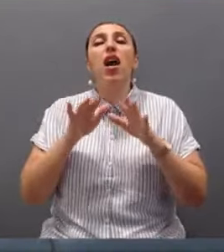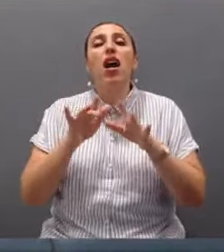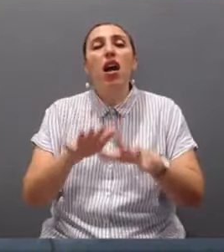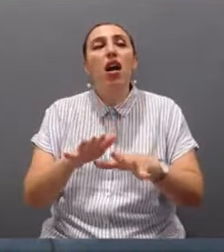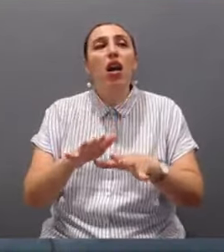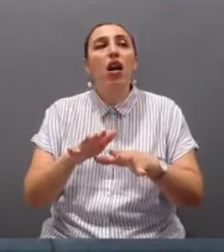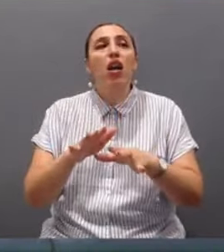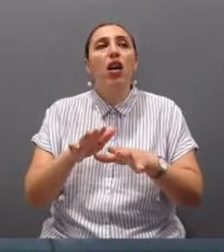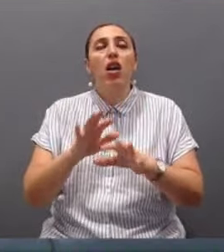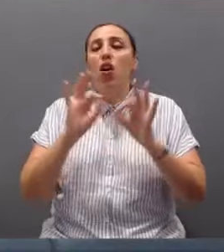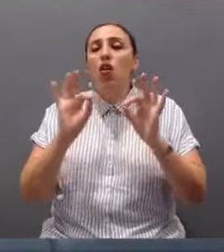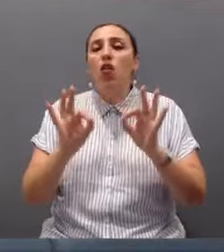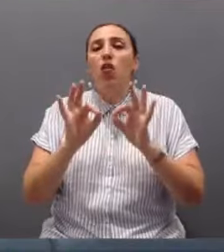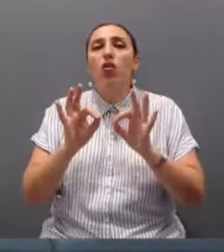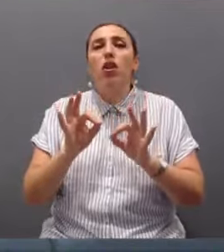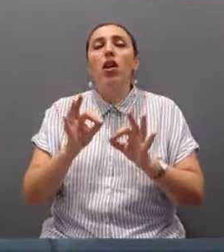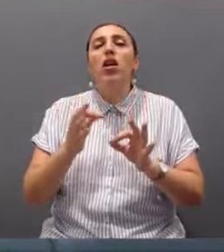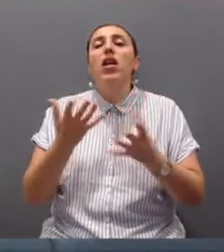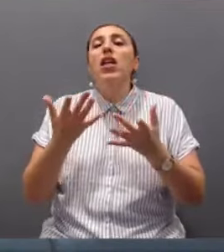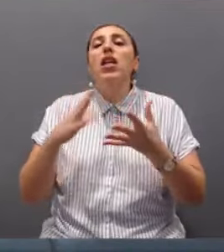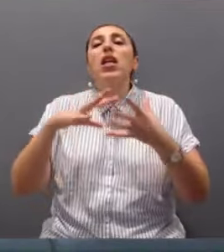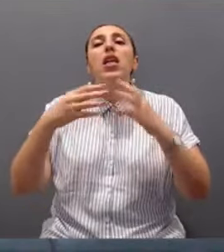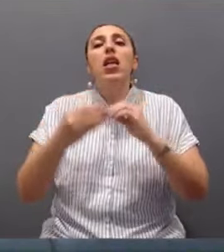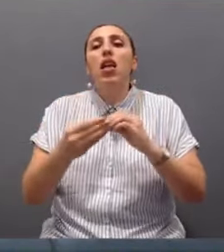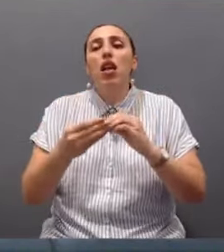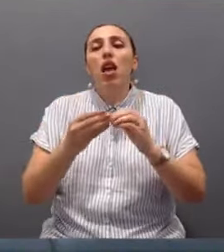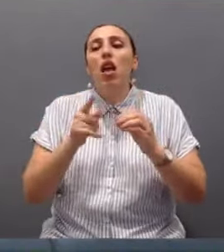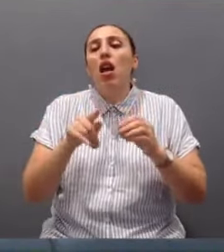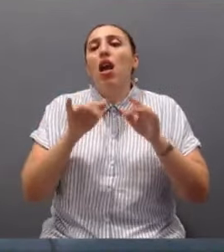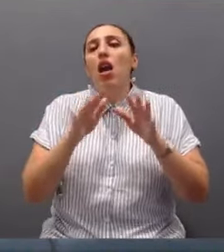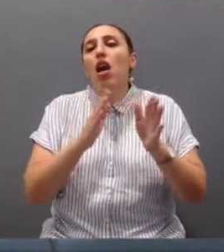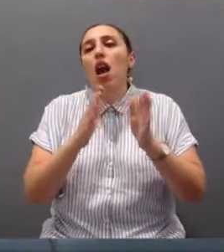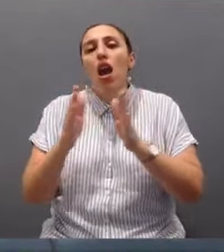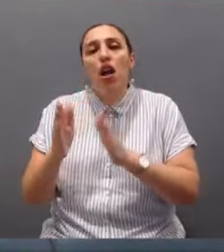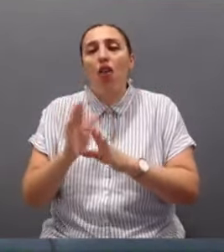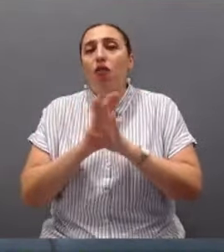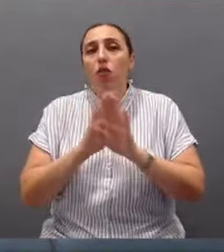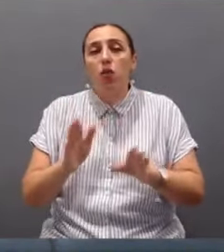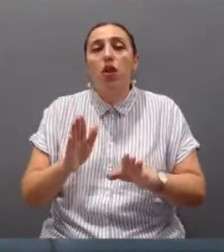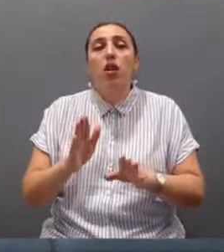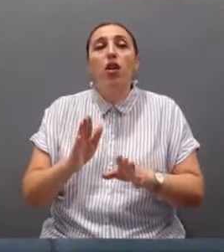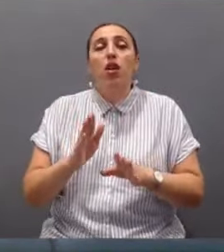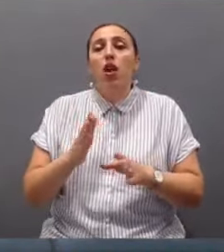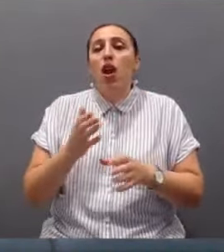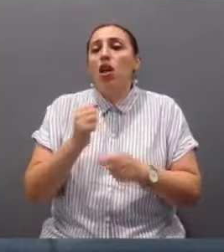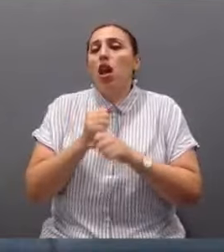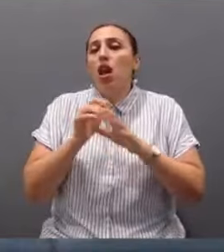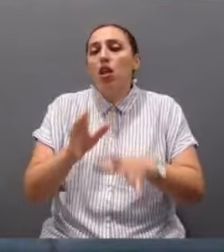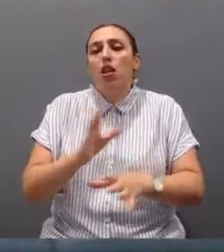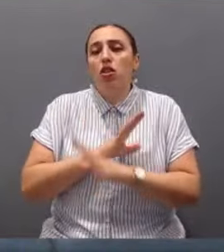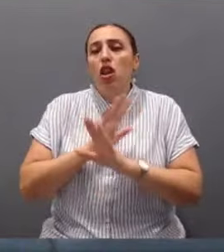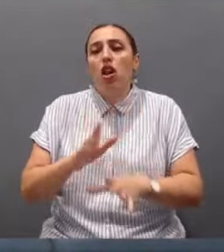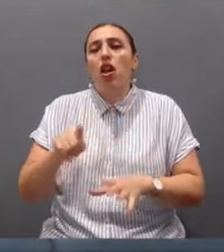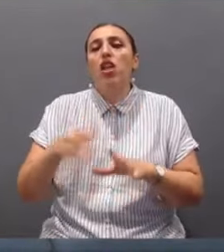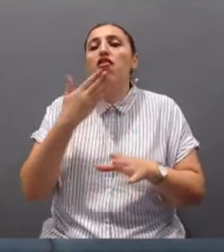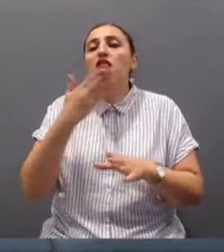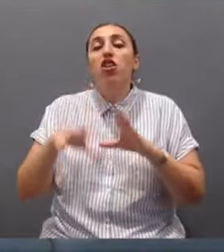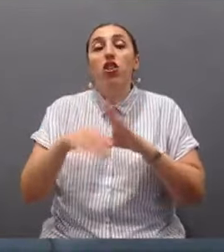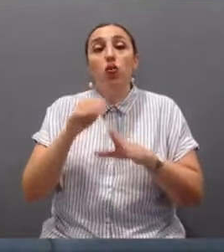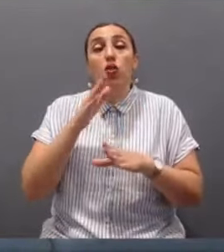մեծամասնության կարգավորման, ոչինչ այժմ կայուն մեծամասնության կարգավորման արդյունք չի, որտեվ կայուն մեծամասնության կարգավորումը, ինչպես ես նշեցի, չի գործել վերջին ընտրությունների